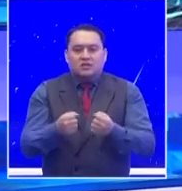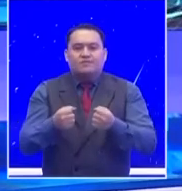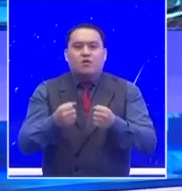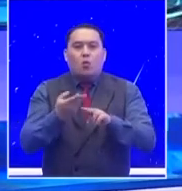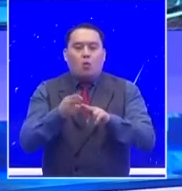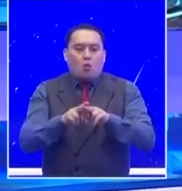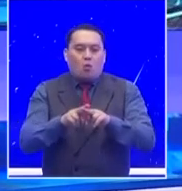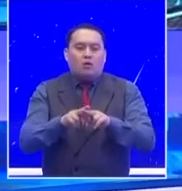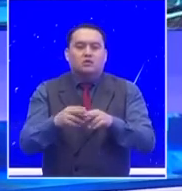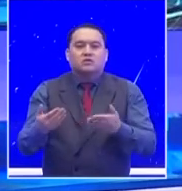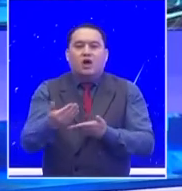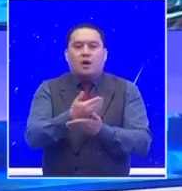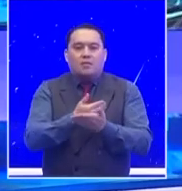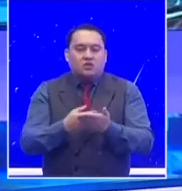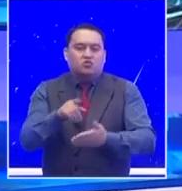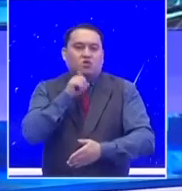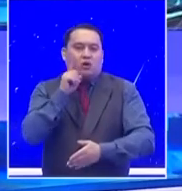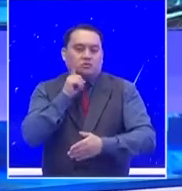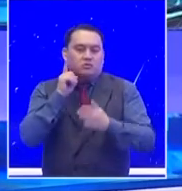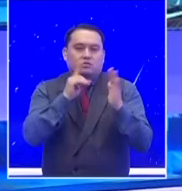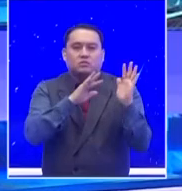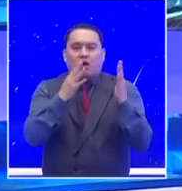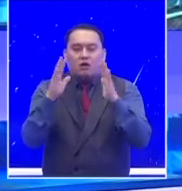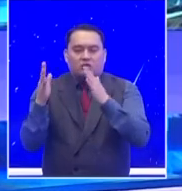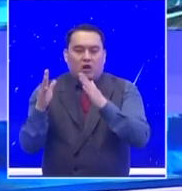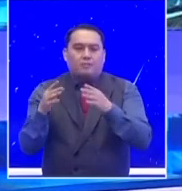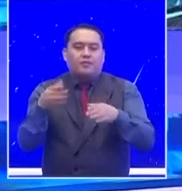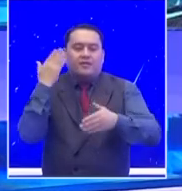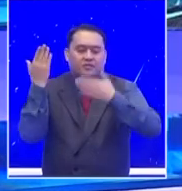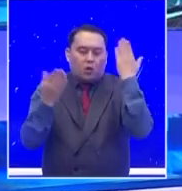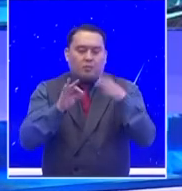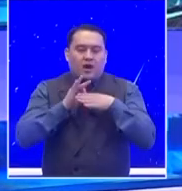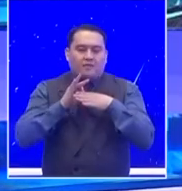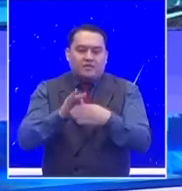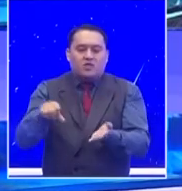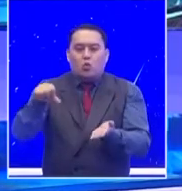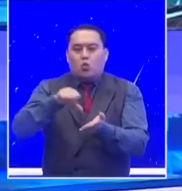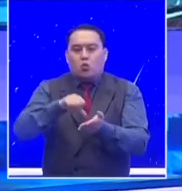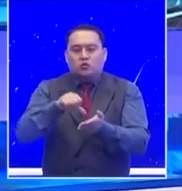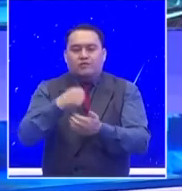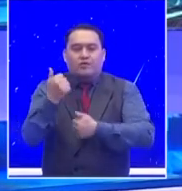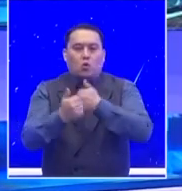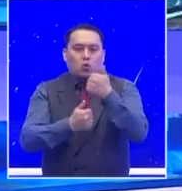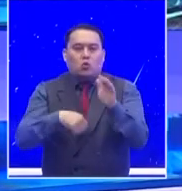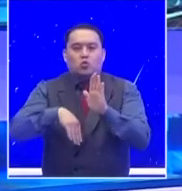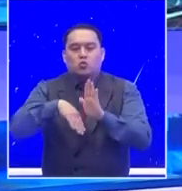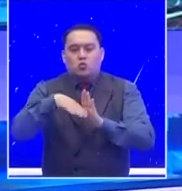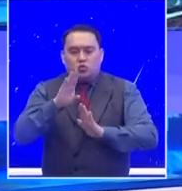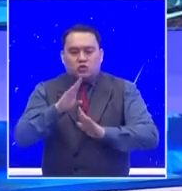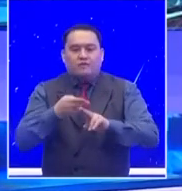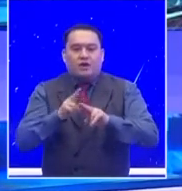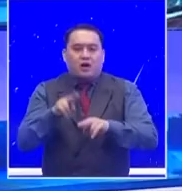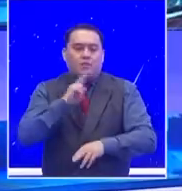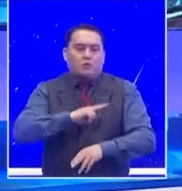полиции Жалын собрались в парке Жастар для того, чтобы весело провести время, приняв участие в конкурсе на лучшего снеговика.